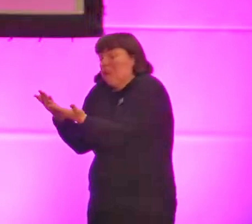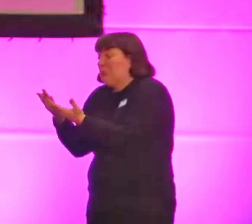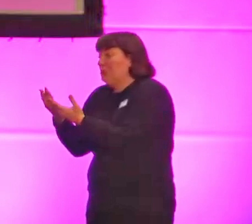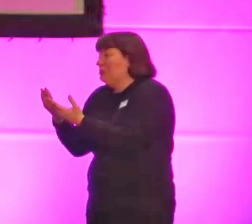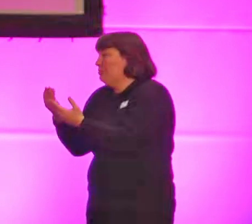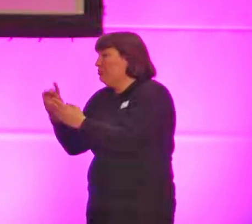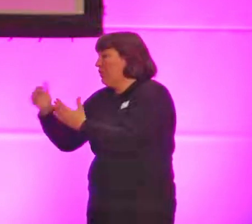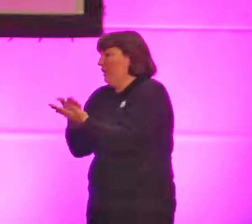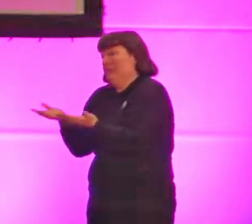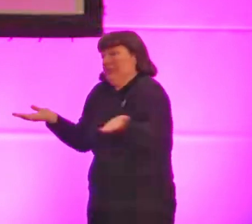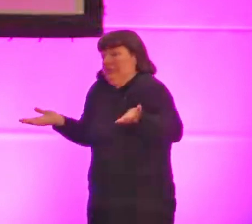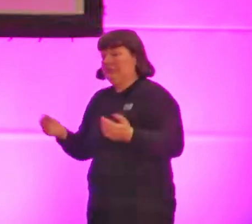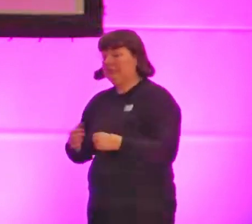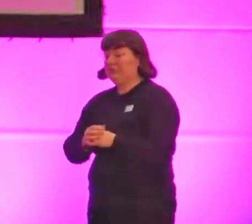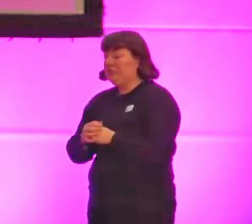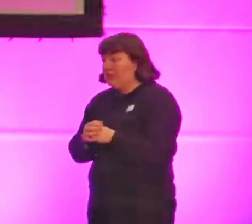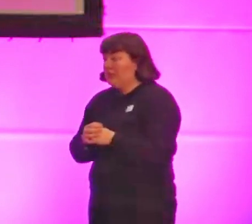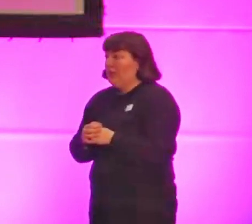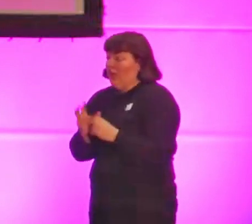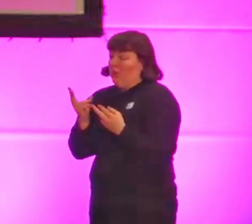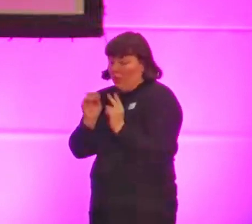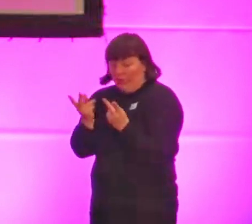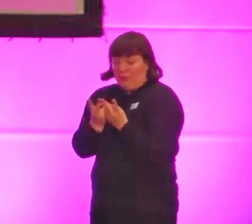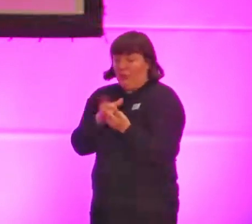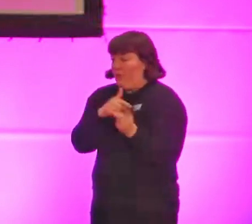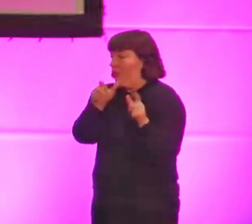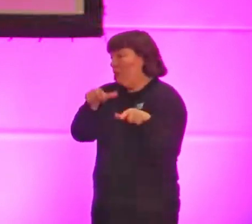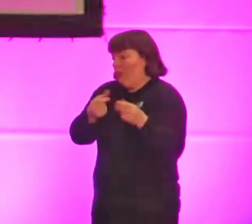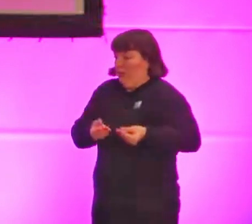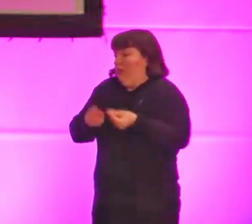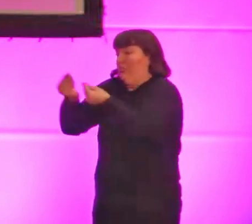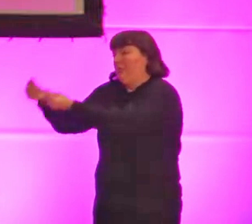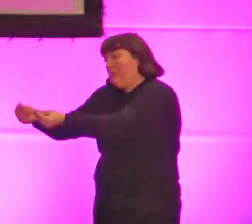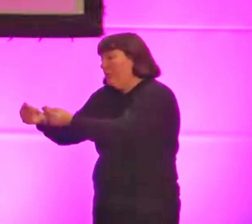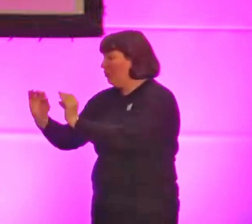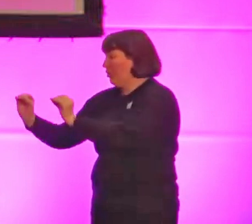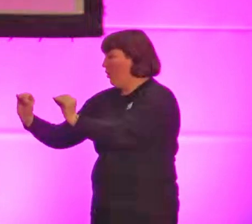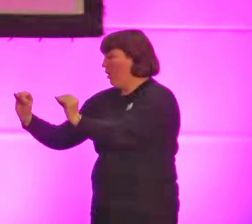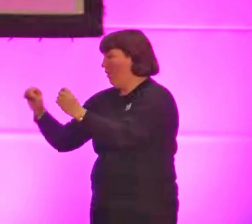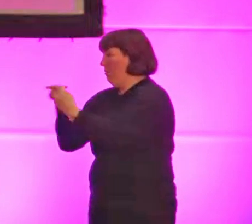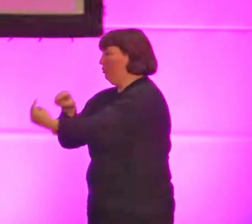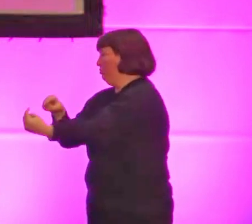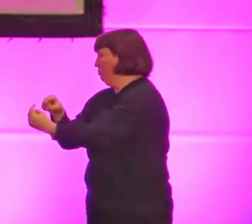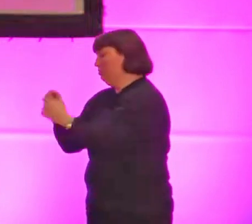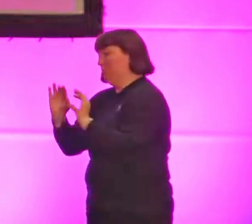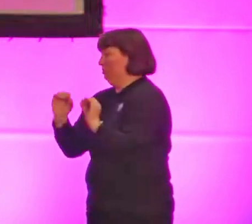det fick vi inget svar på, och då delade vi ut de här protokollen, och det var inga protester på något sätt om att vi